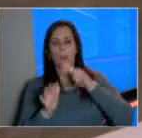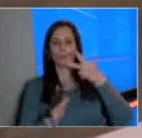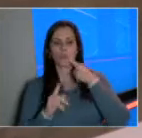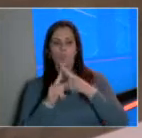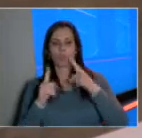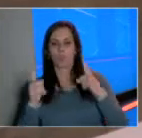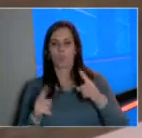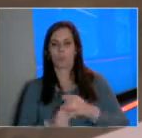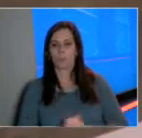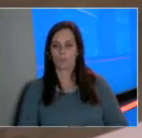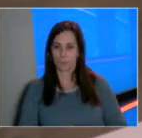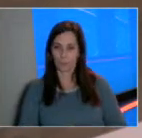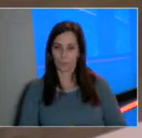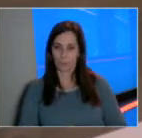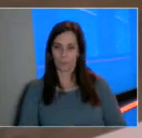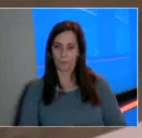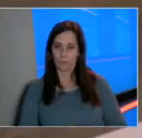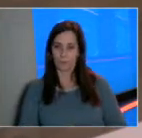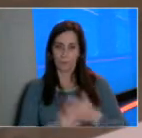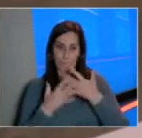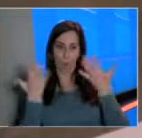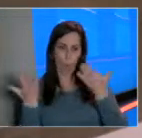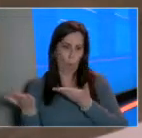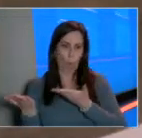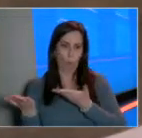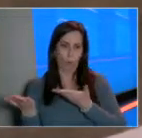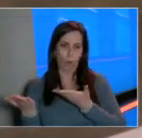לבחירות בפעם השלישית השנה? ברור שזה